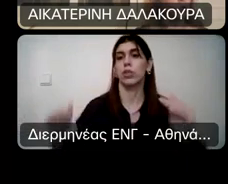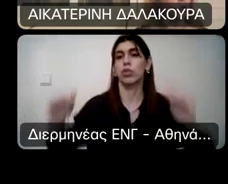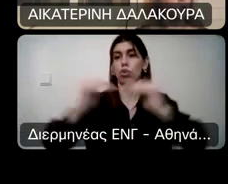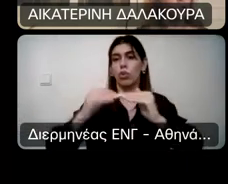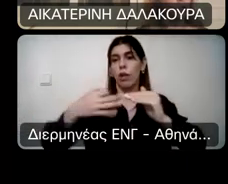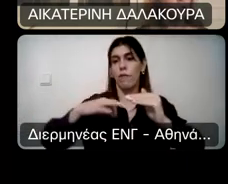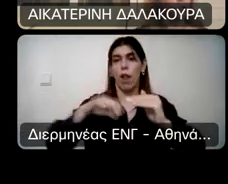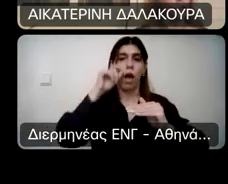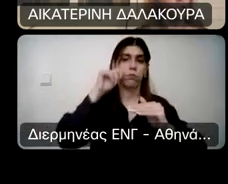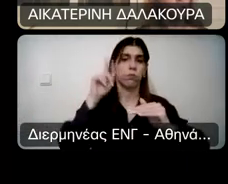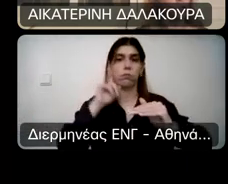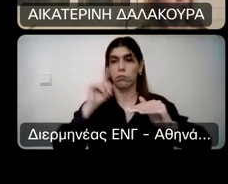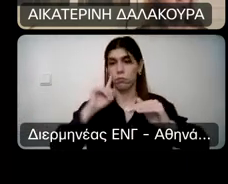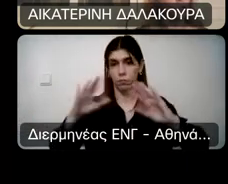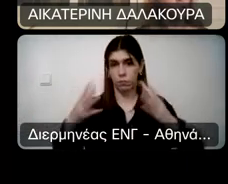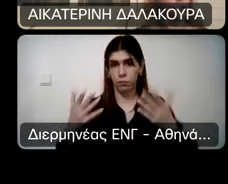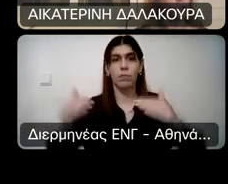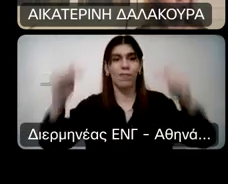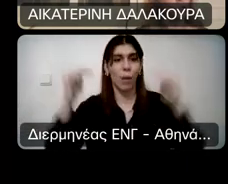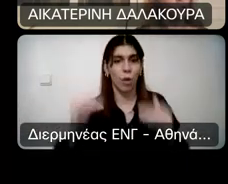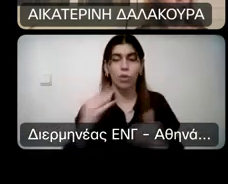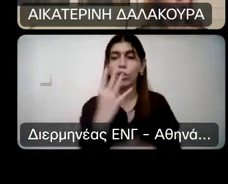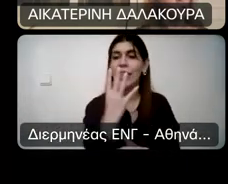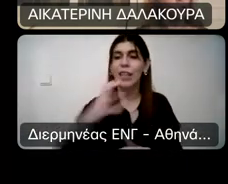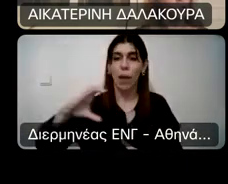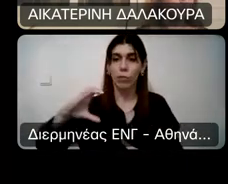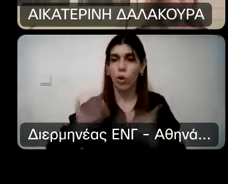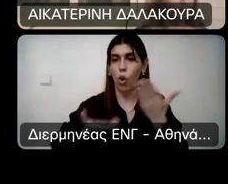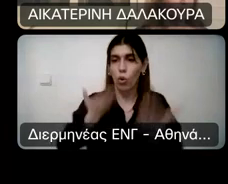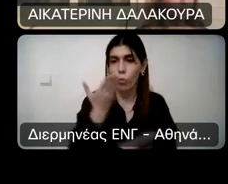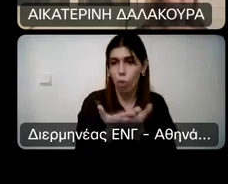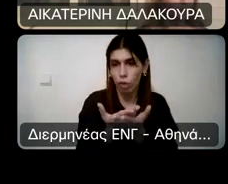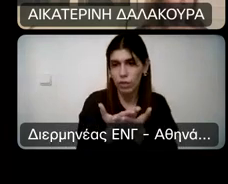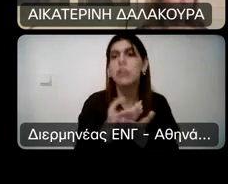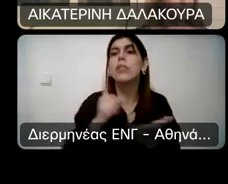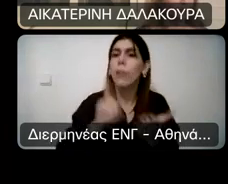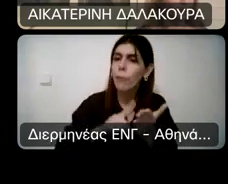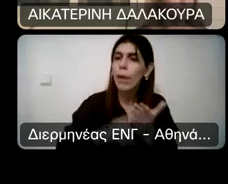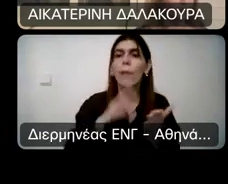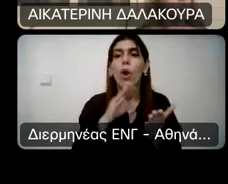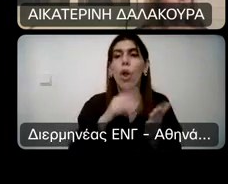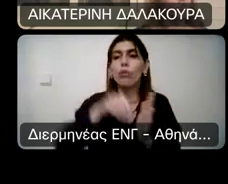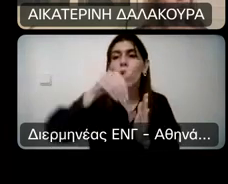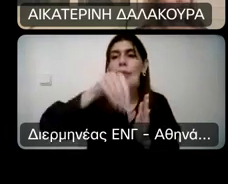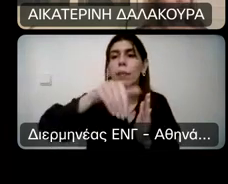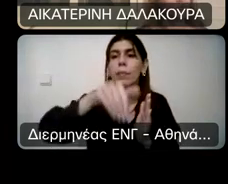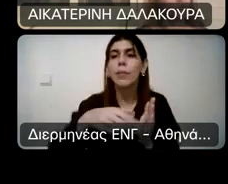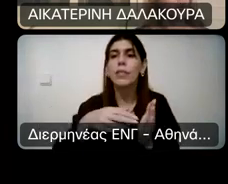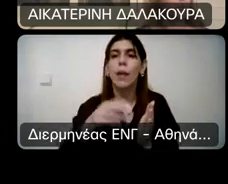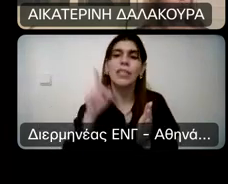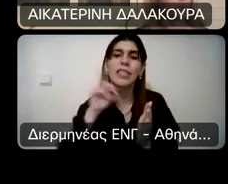90, η 4Ε, αφορά ειδικότερα στην εξάλληψη του σεξισμού από τη γλώσσα. Η σύσταση του 2007, πάλι του